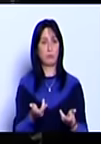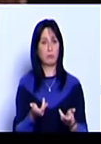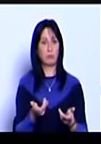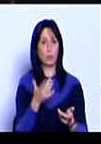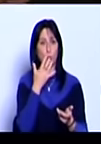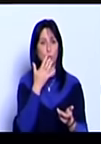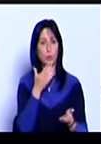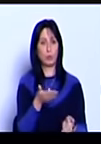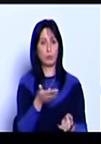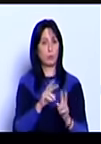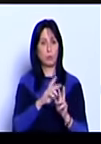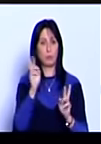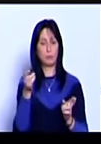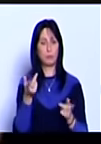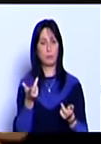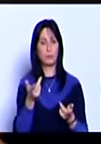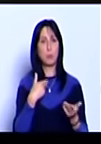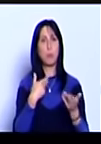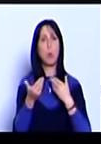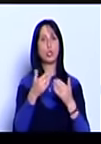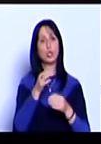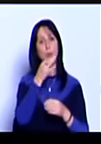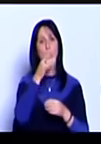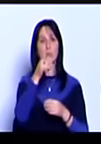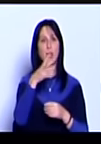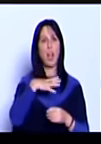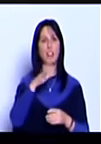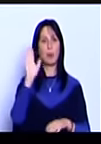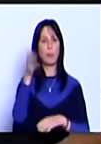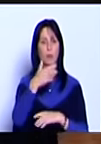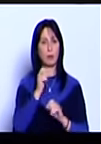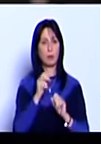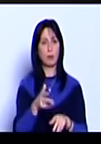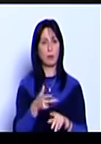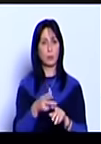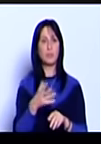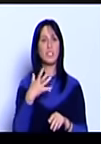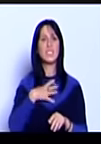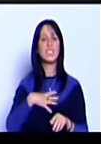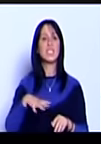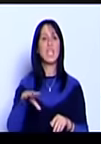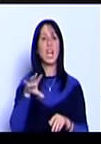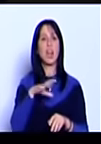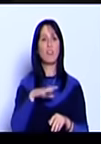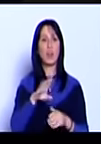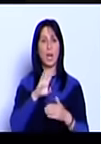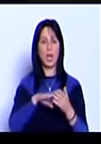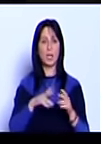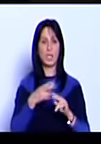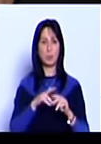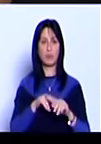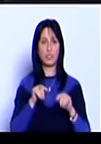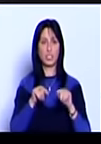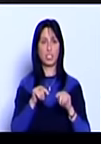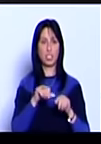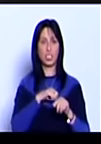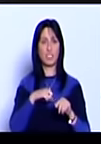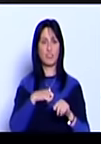შეიძლება უცხოეთში გამოვიდეს პოლიტიკოსი ასეთი მოწოდებით? ბატონო, ამიტომ ვამბობ ჩვენ რომ საქართველო გარდა იმისა რომ ახლა თვით